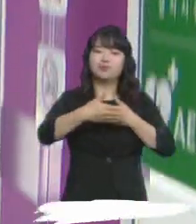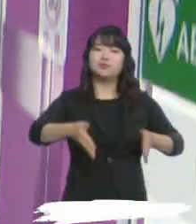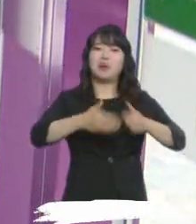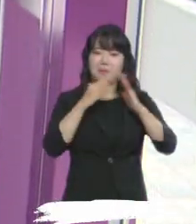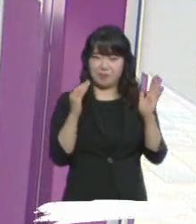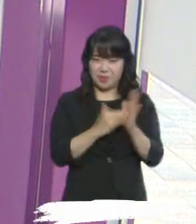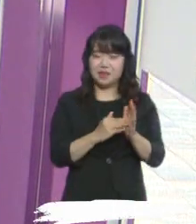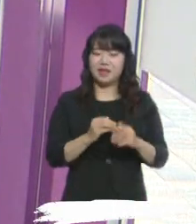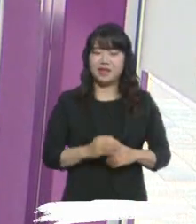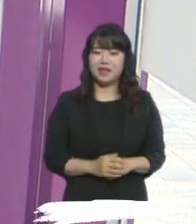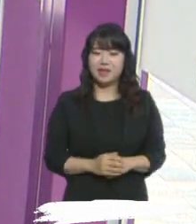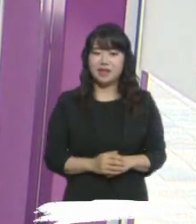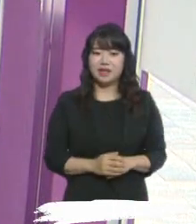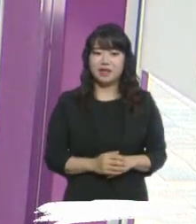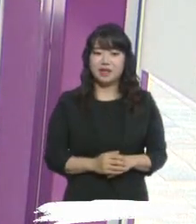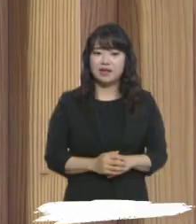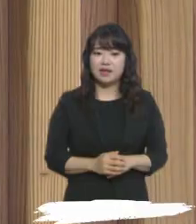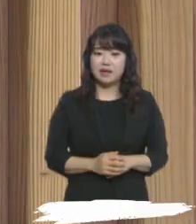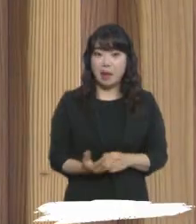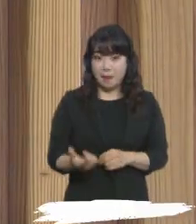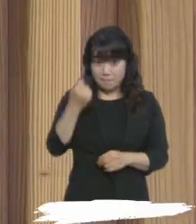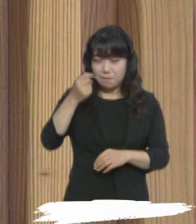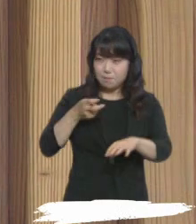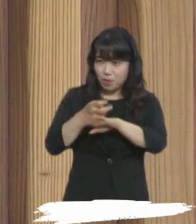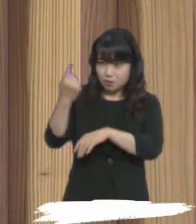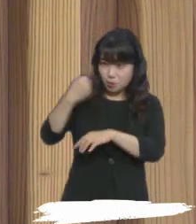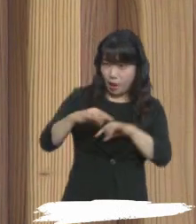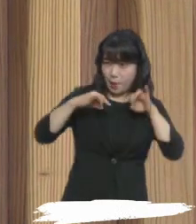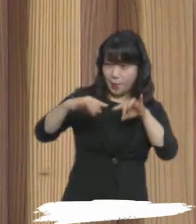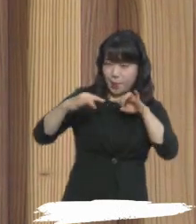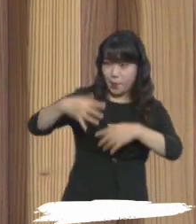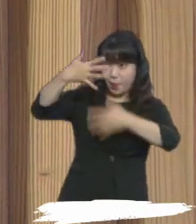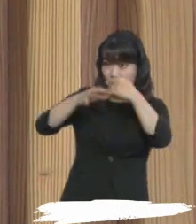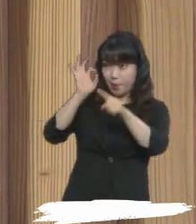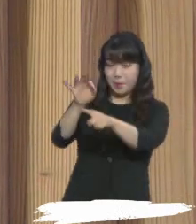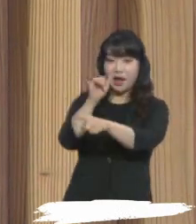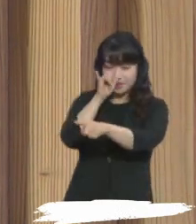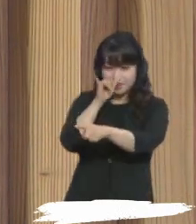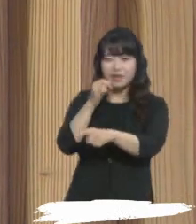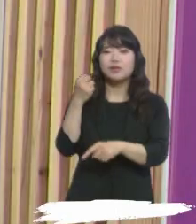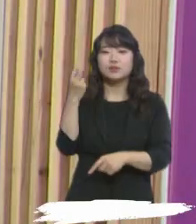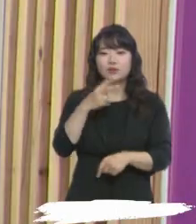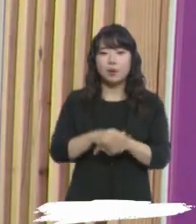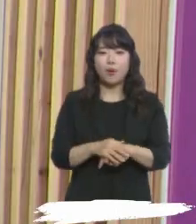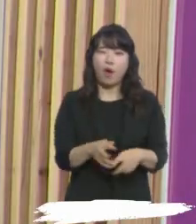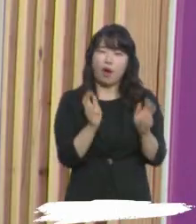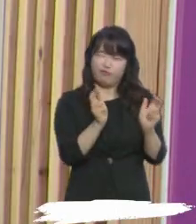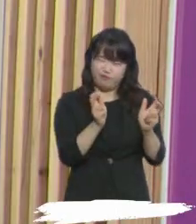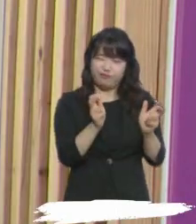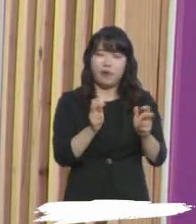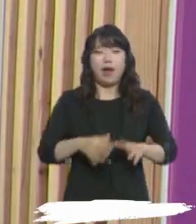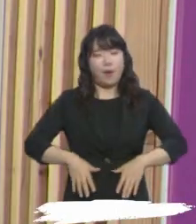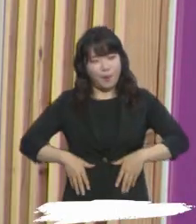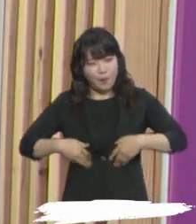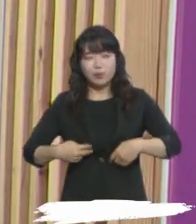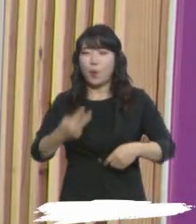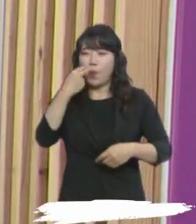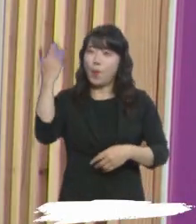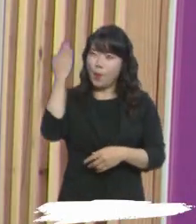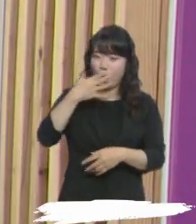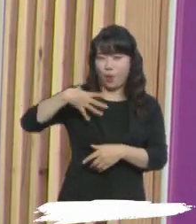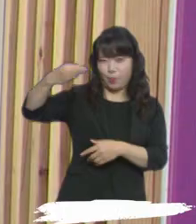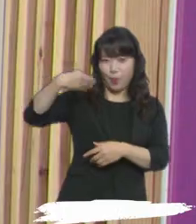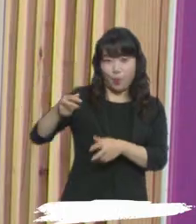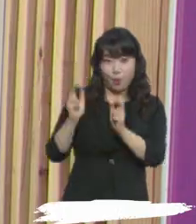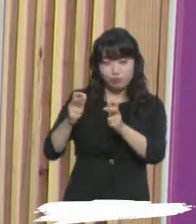설치했습니다. 실시간 버스 도착 정보를 볼 수 있는 화면은 물론 냉난방기와 공기 정화 장치가